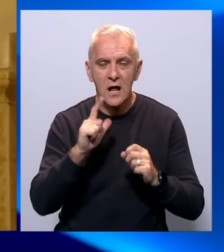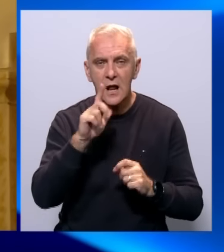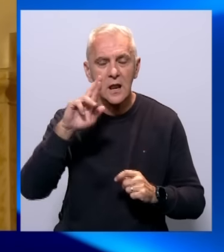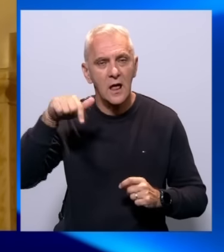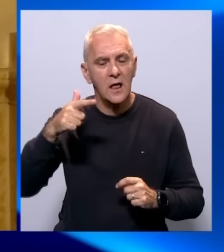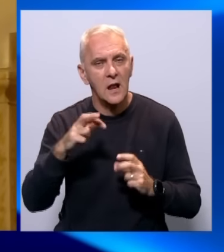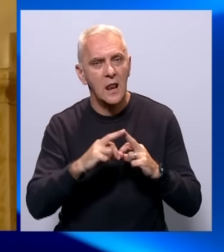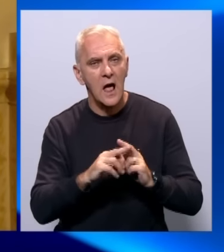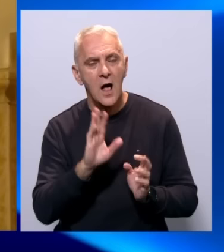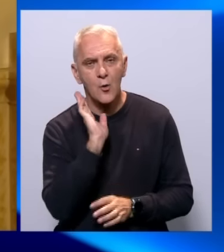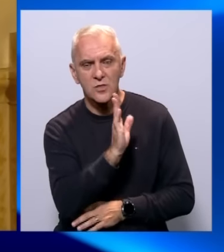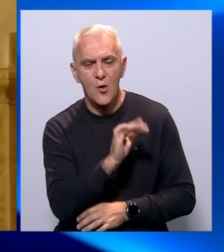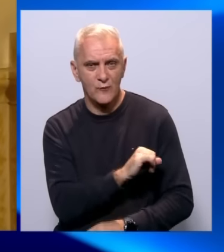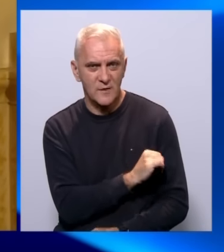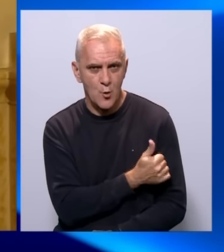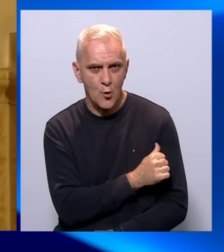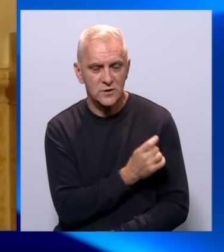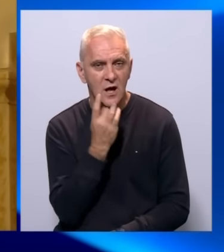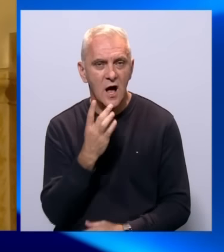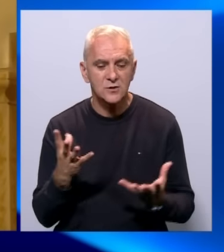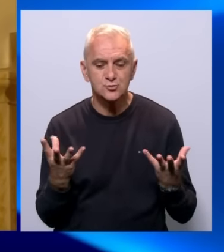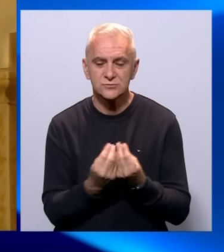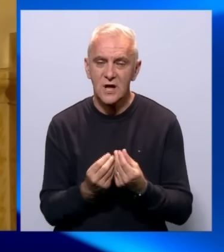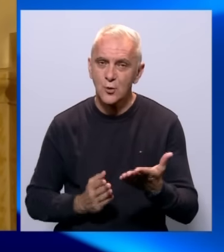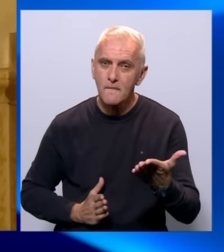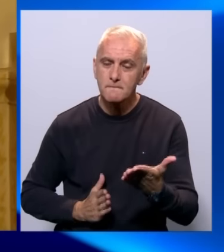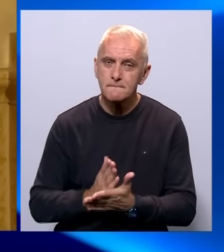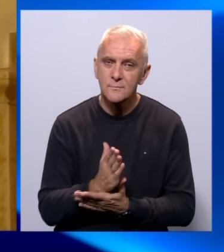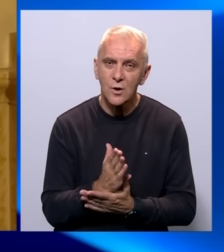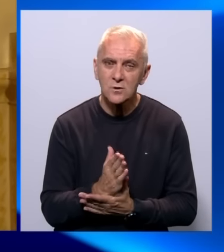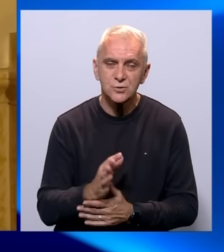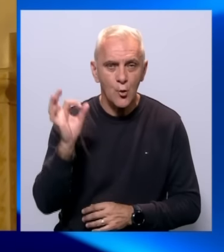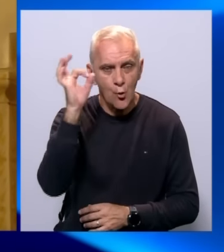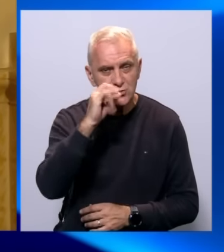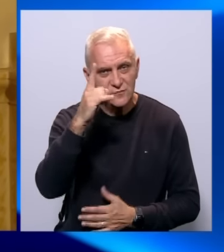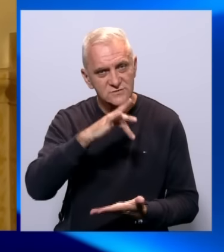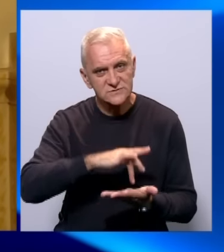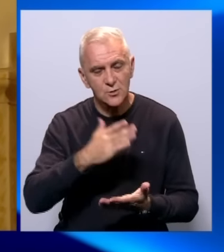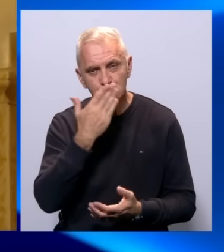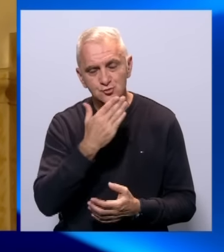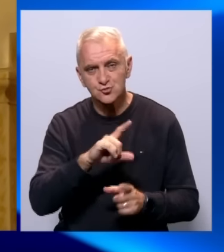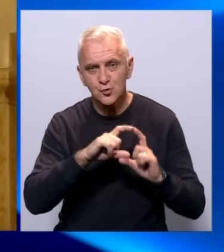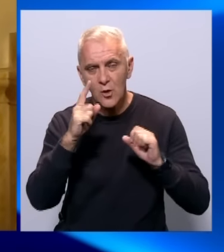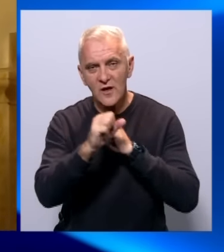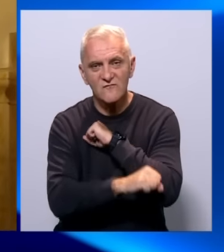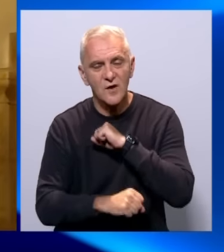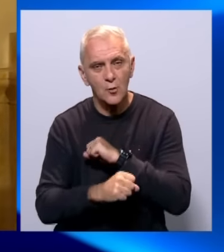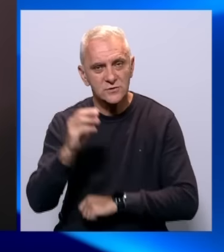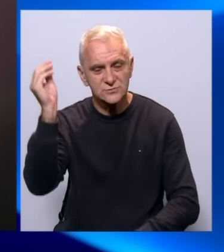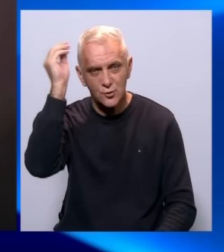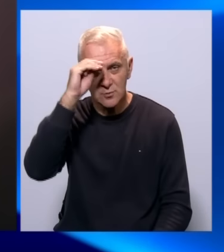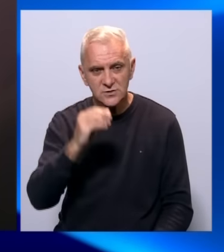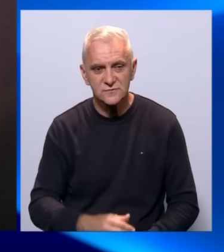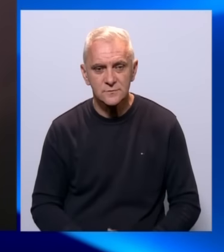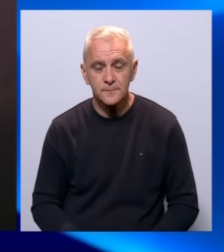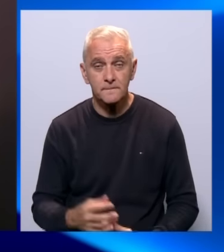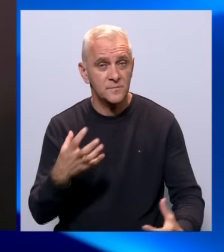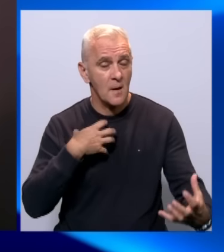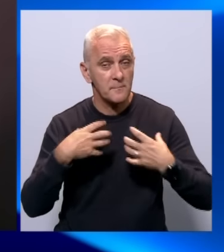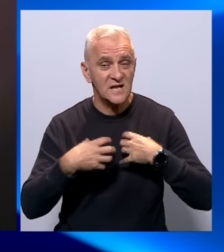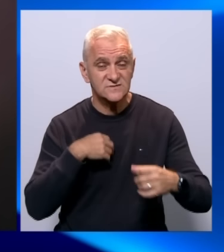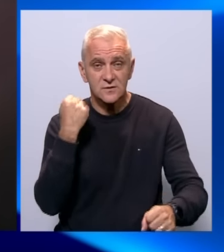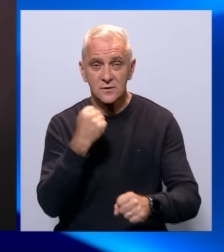njihovim formativnim godinama kad su zajedno prolazile i osnovnu i srednju školu i fakultetsko obrazovanje. Predstava je